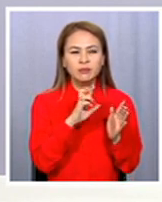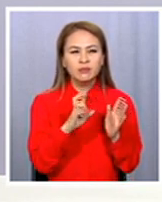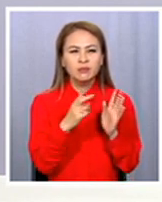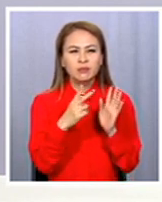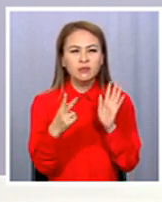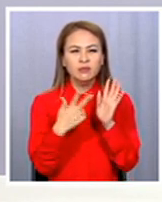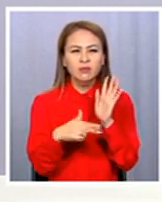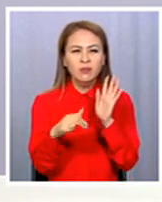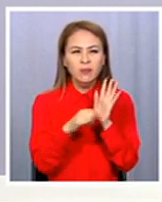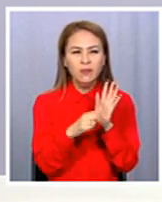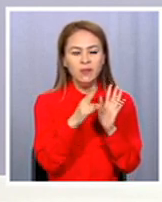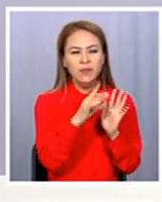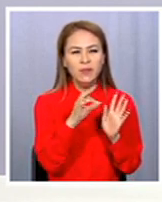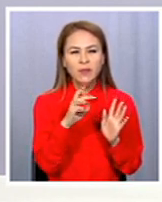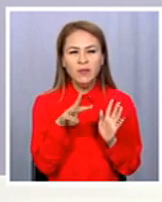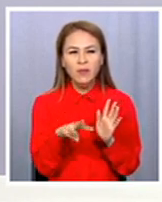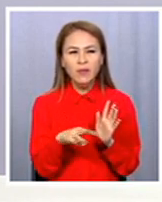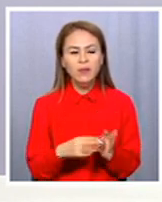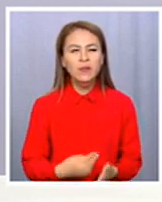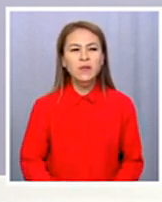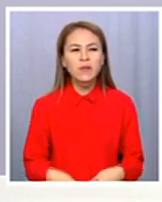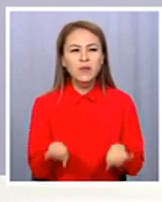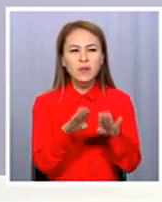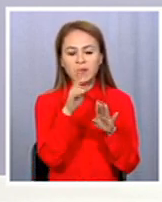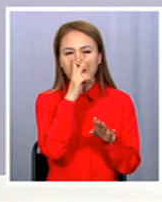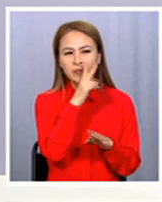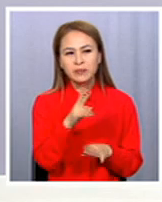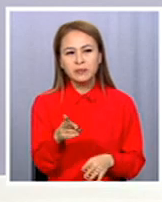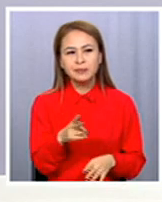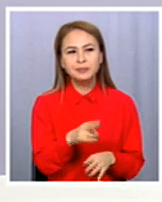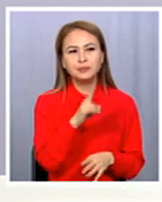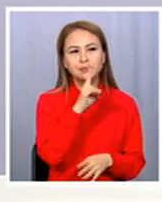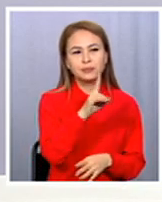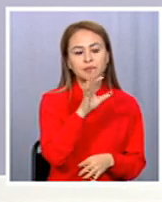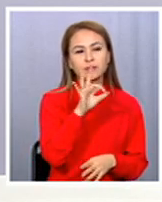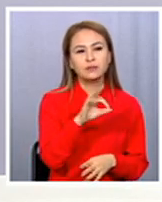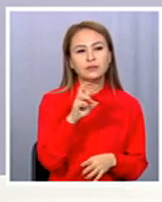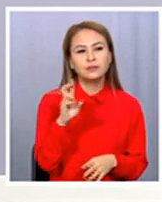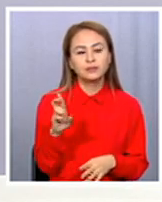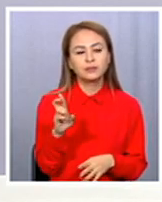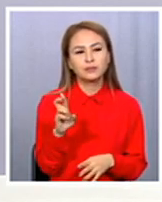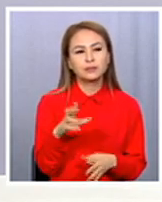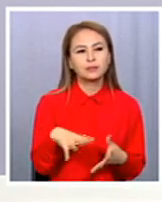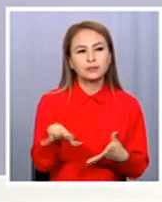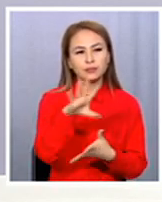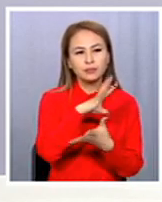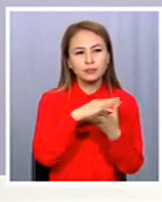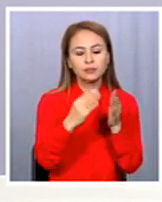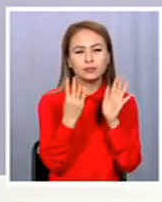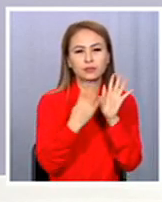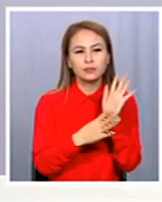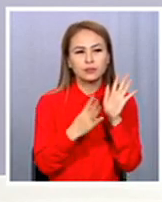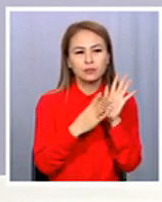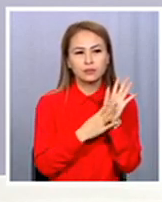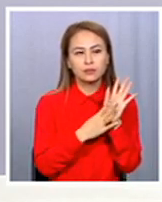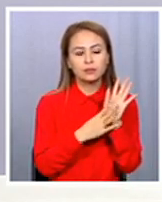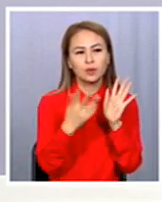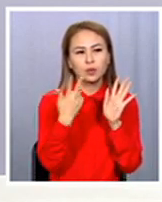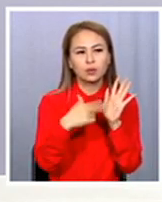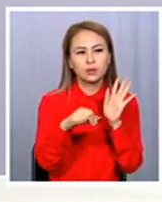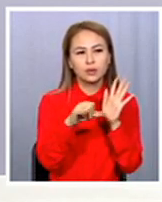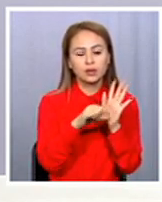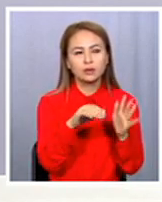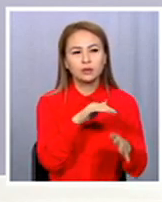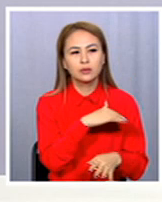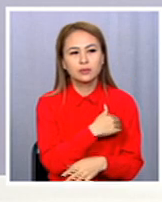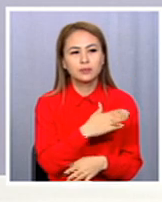КОМ бұрышын табуымыз керек. Бұл жерде балар қараңыздар. КОБ, яғни барлық 90 градустың 36 градусы